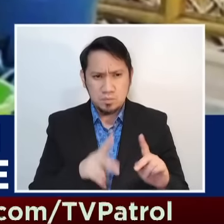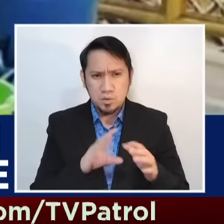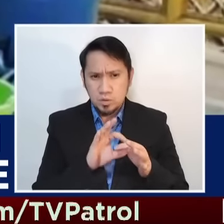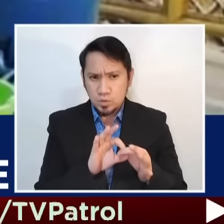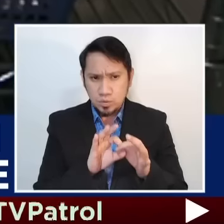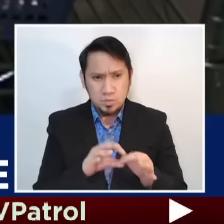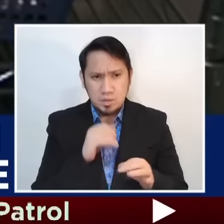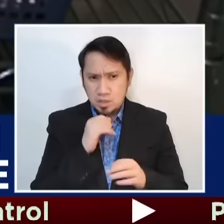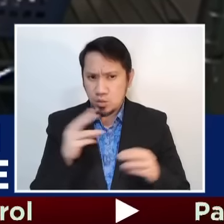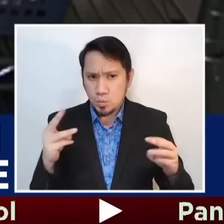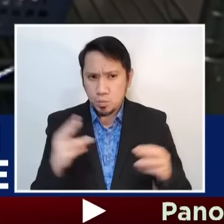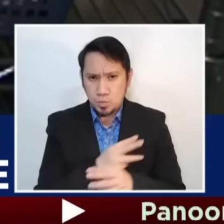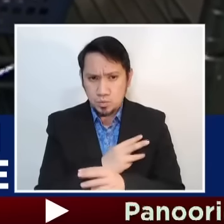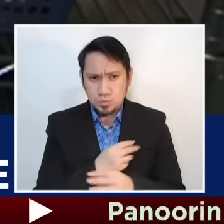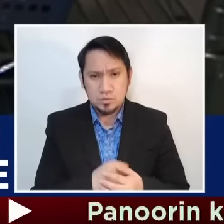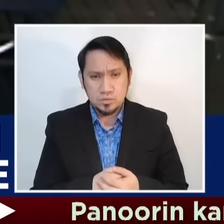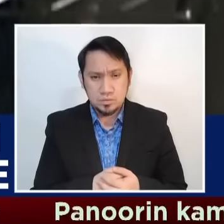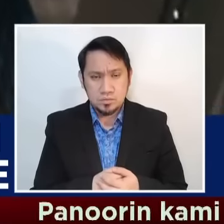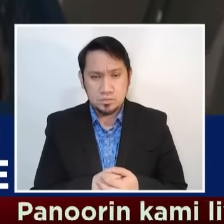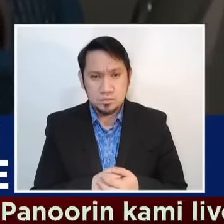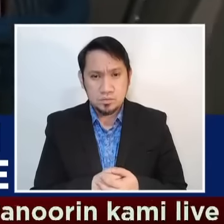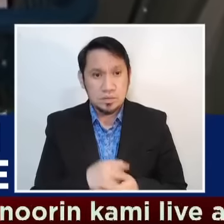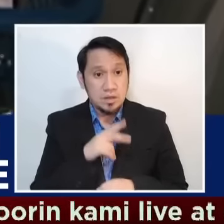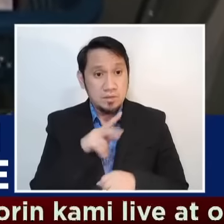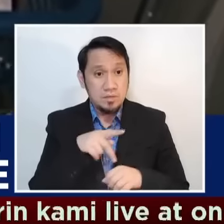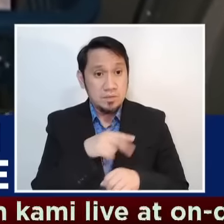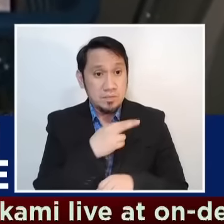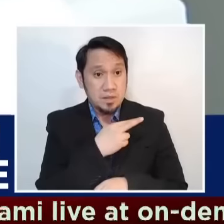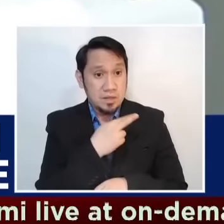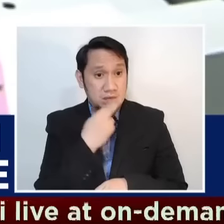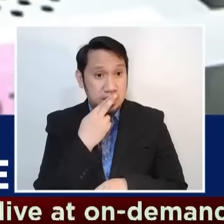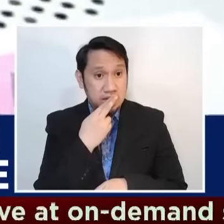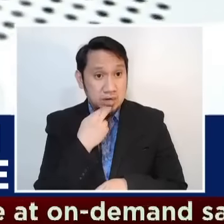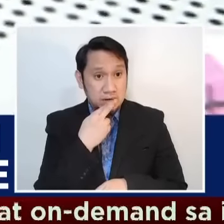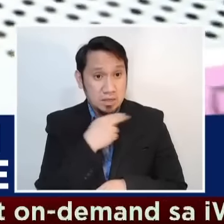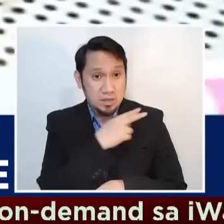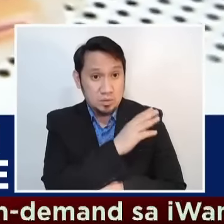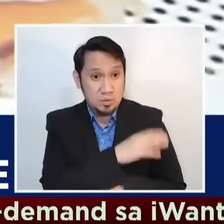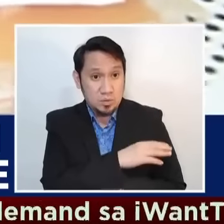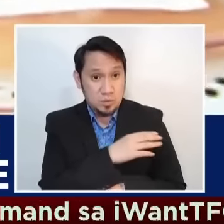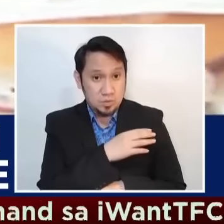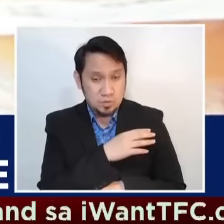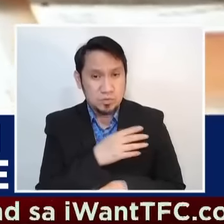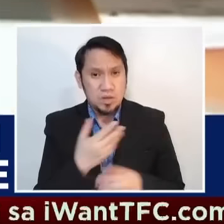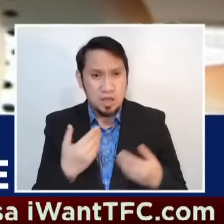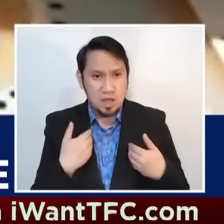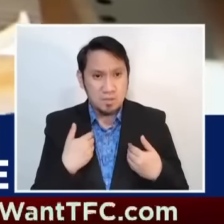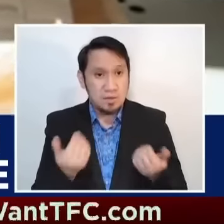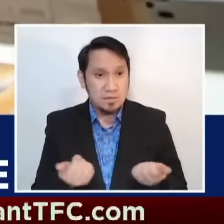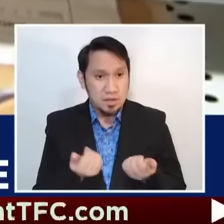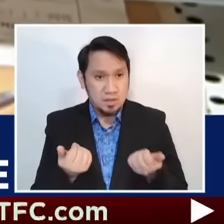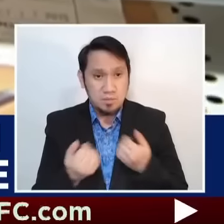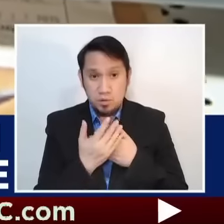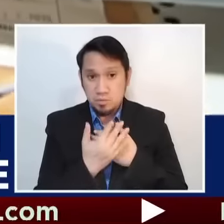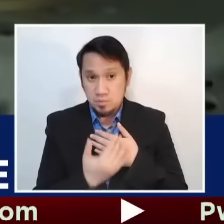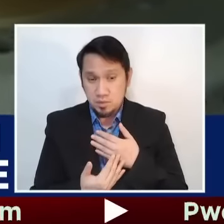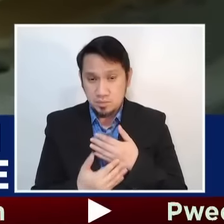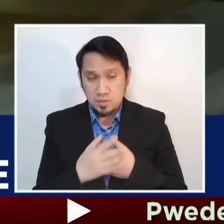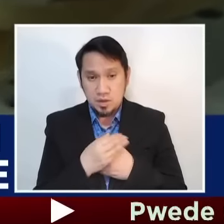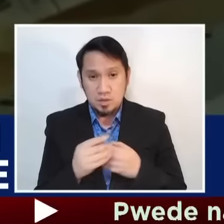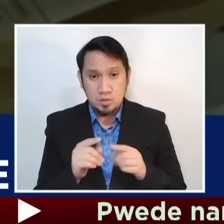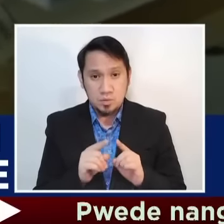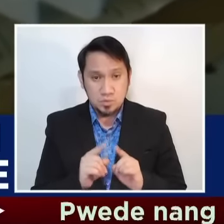ang sitwasyon. Tiniyak ng Philippine Red Cross na sapat pa naman ang nakaimbak nitong blood units at may kooperasyon ng higit 100 nitong